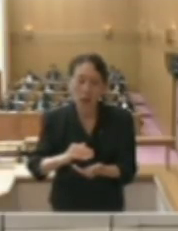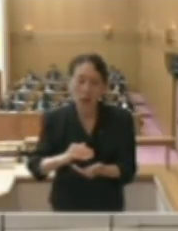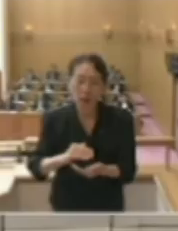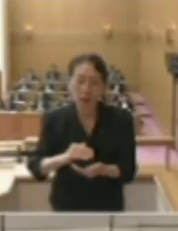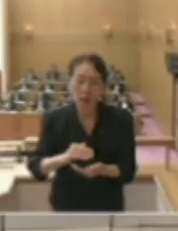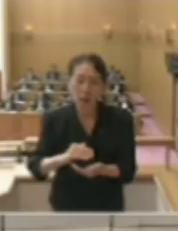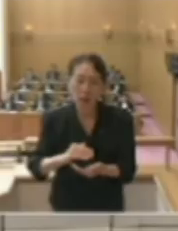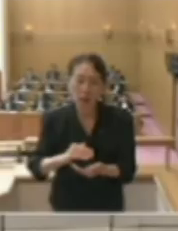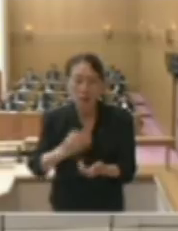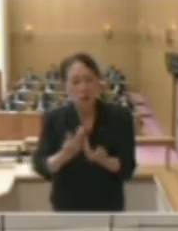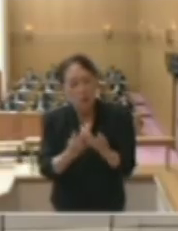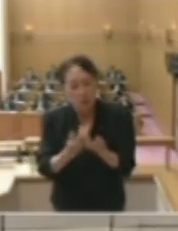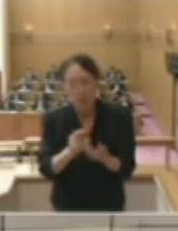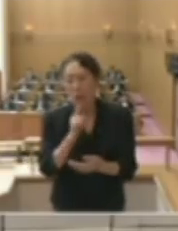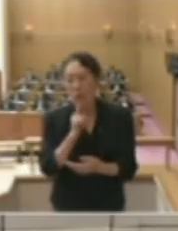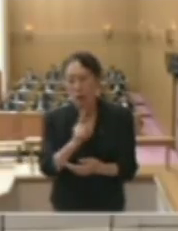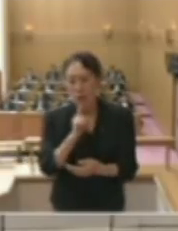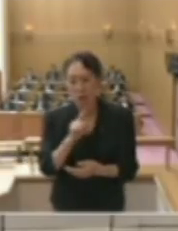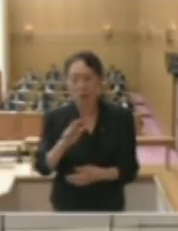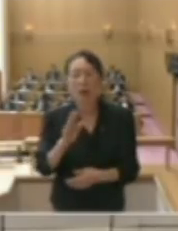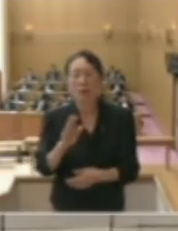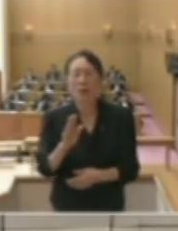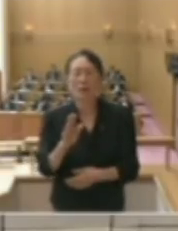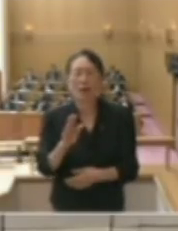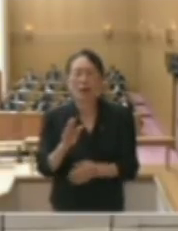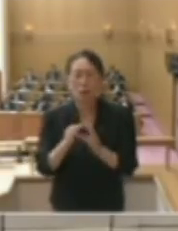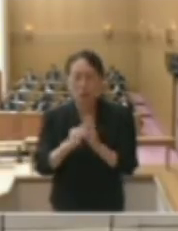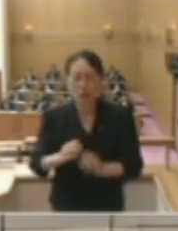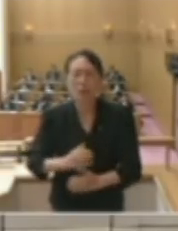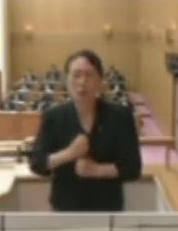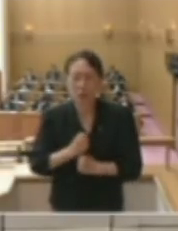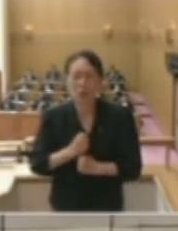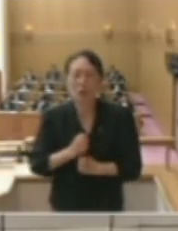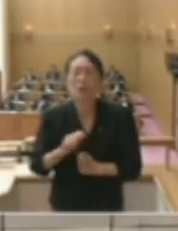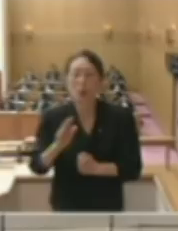不本当な発言がありましたので、注意をしておきます。